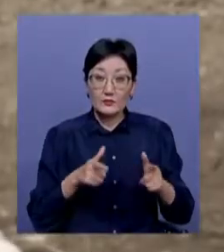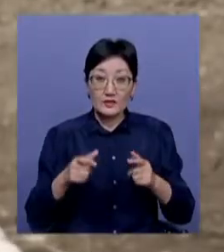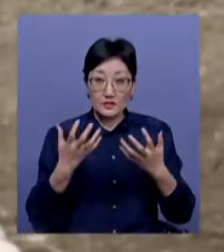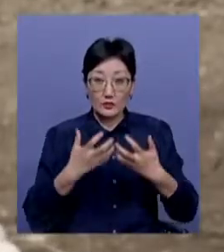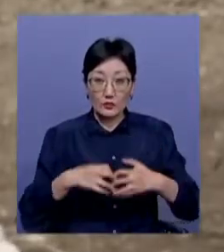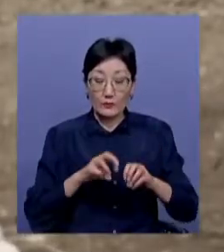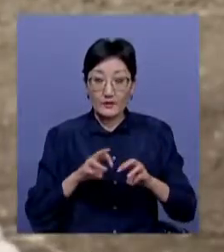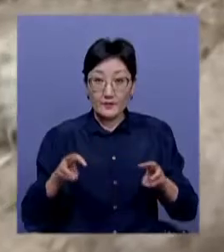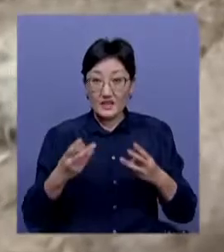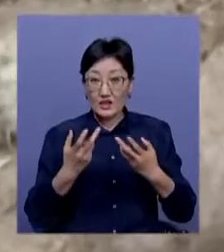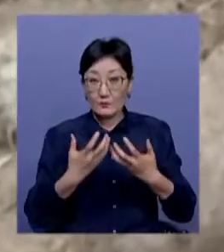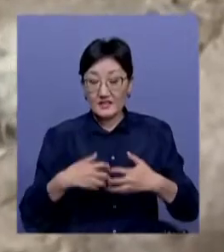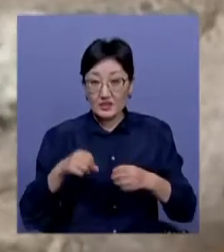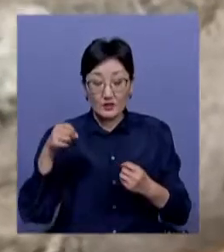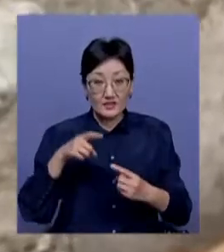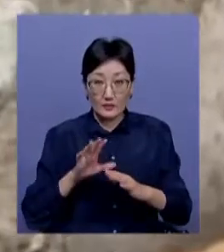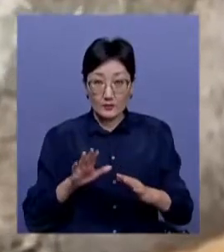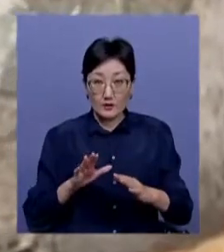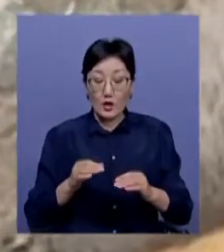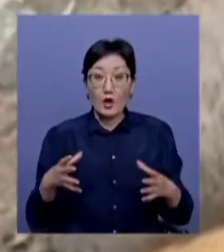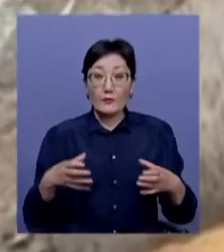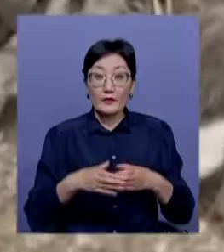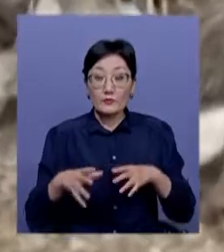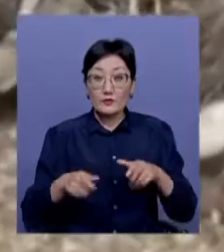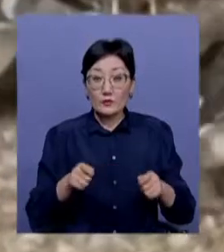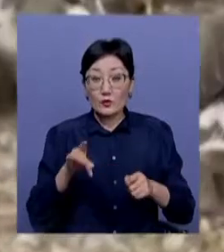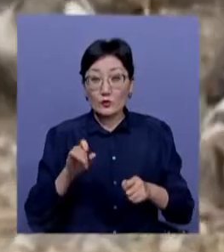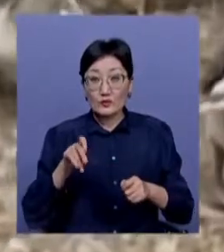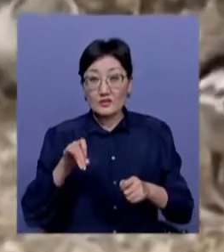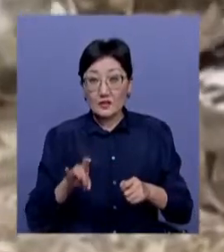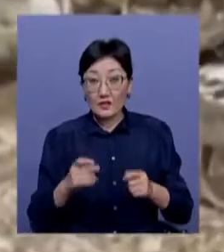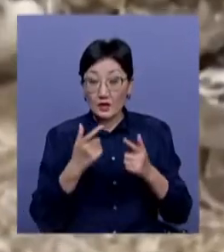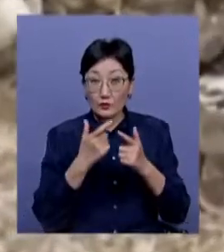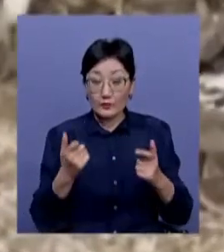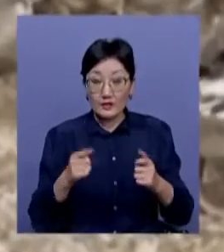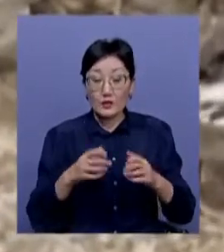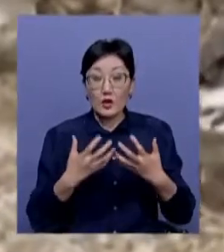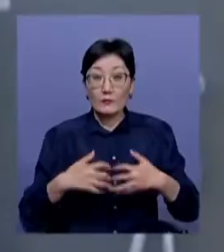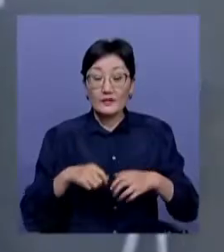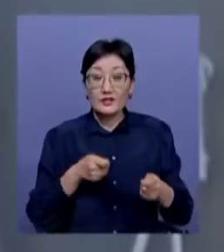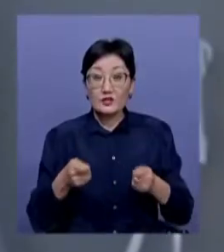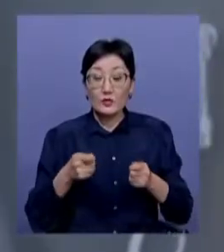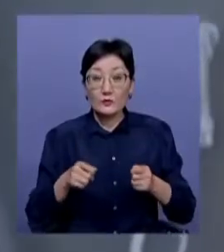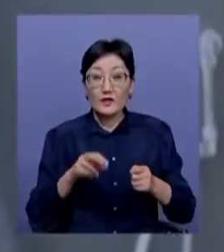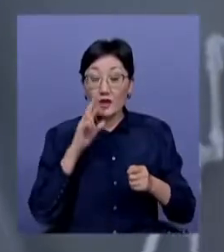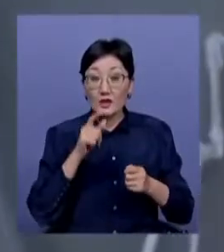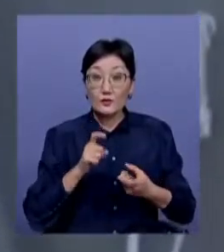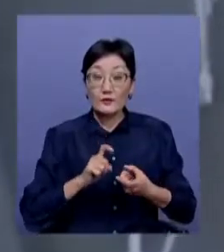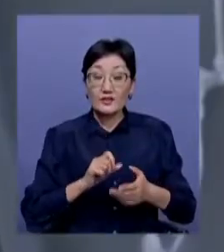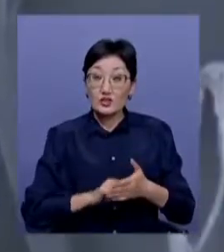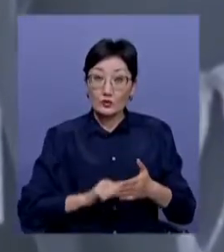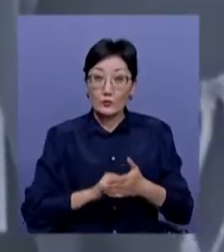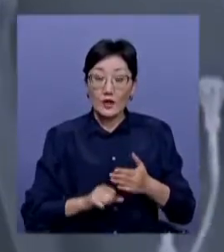есебі министрліктің есебімен сай келмей отыр. Бірлестік президенті Руслан Шәріповтың айтуынша, фабрика басшылығының жіберген қателігінен енді